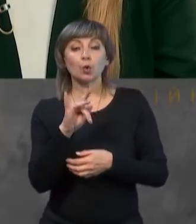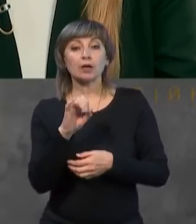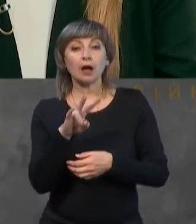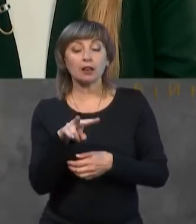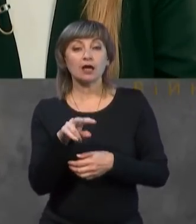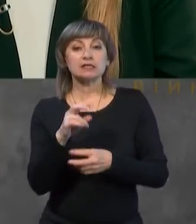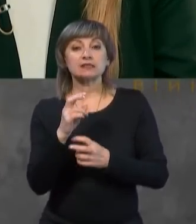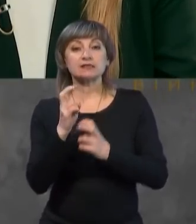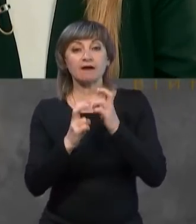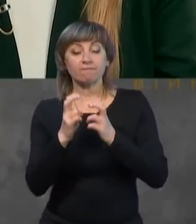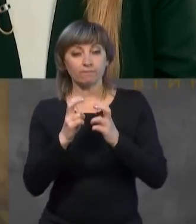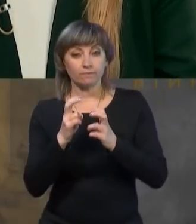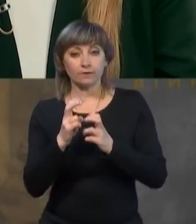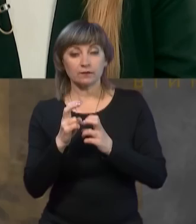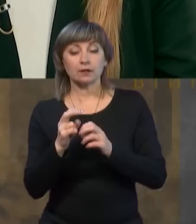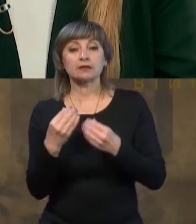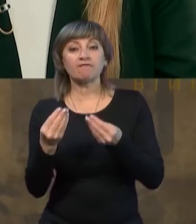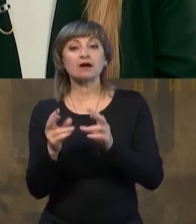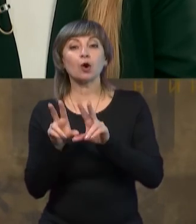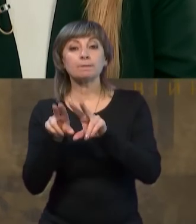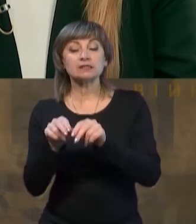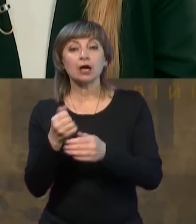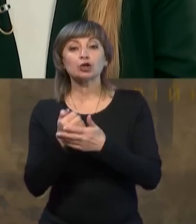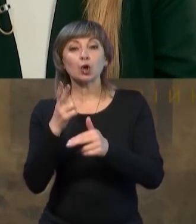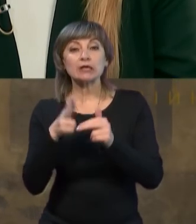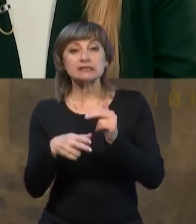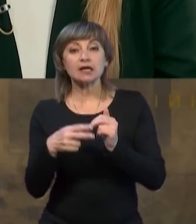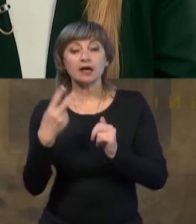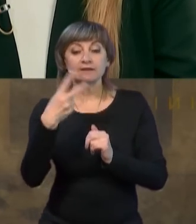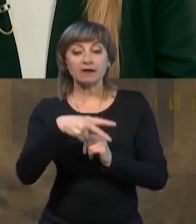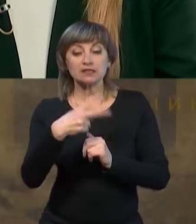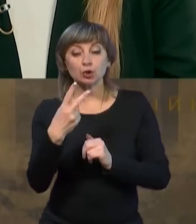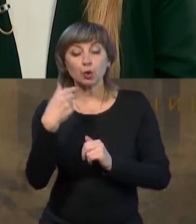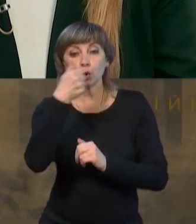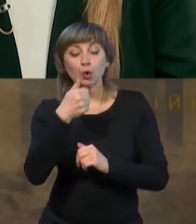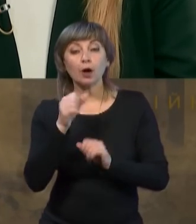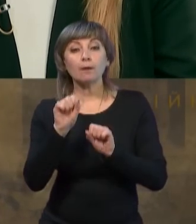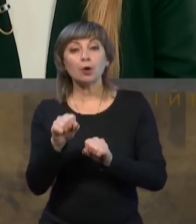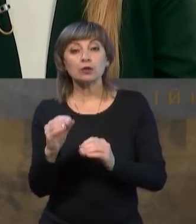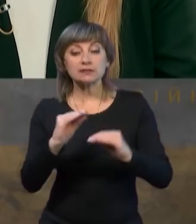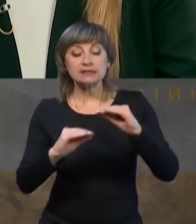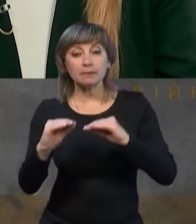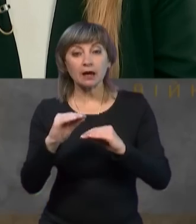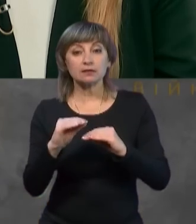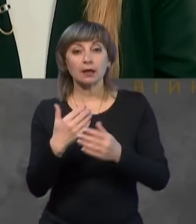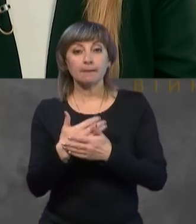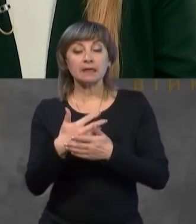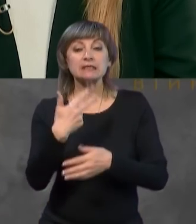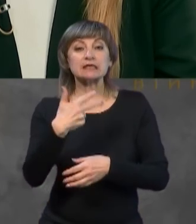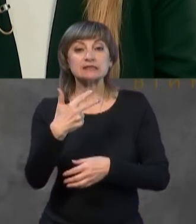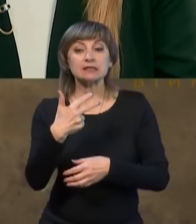Уралвагонзавод давав обіцянку, що до кінця року, от до кінця 2022 року, вони могли зібрати біля